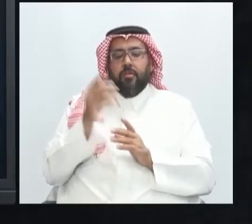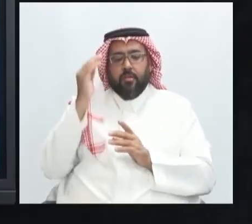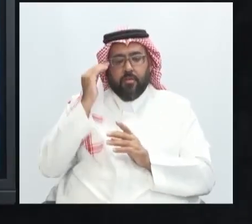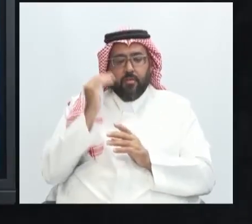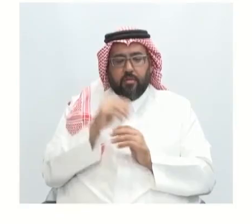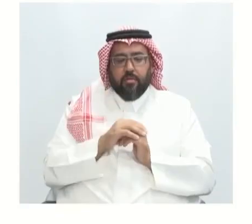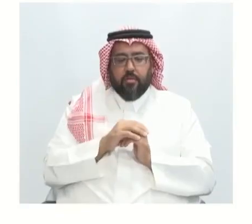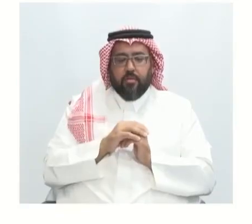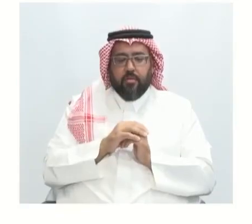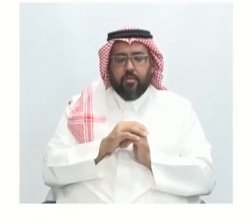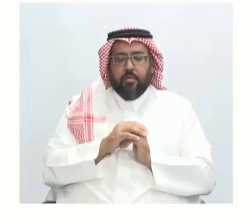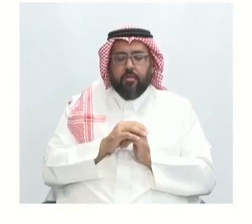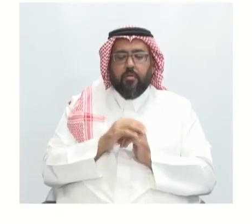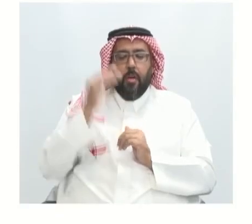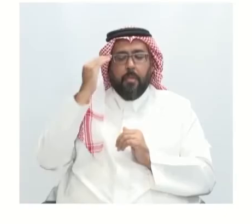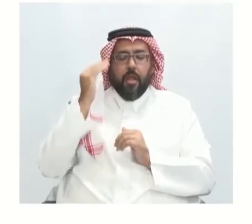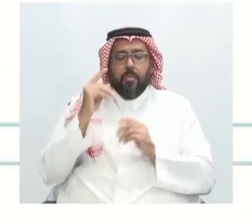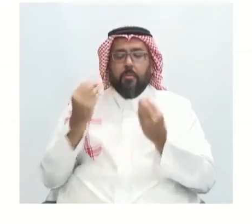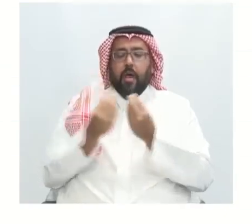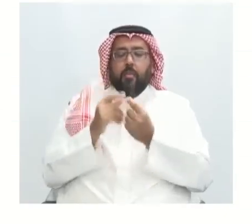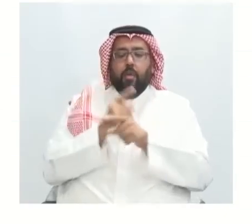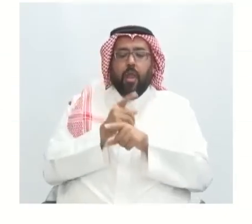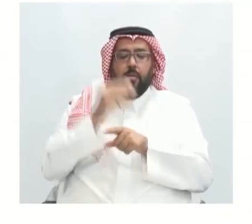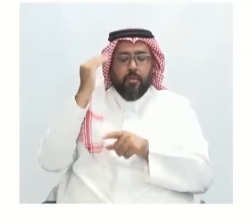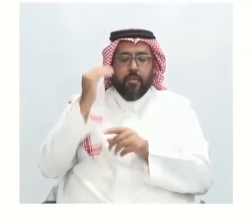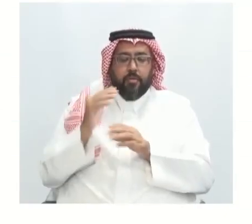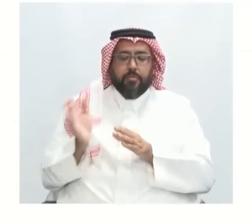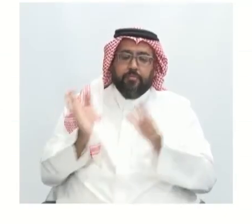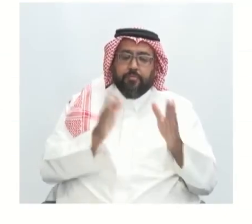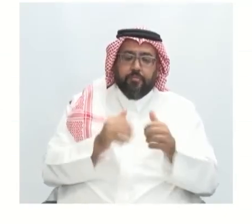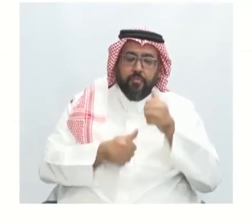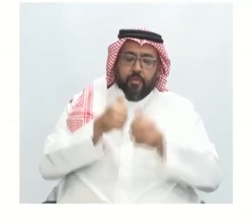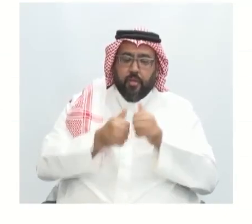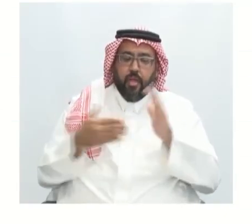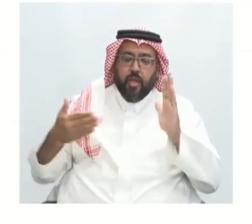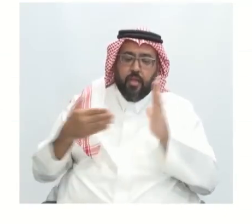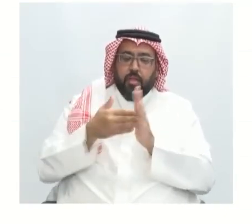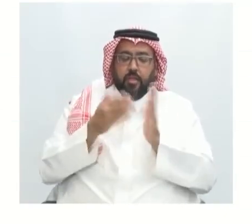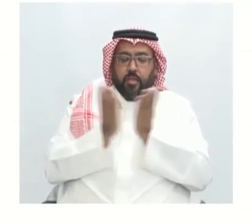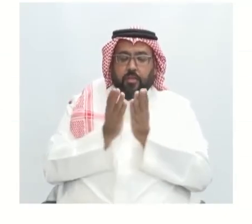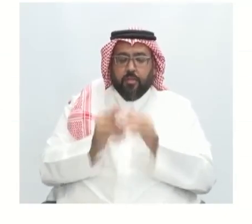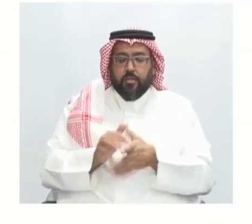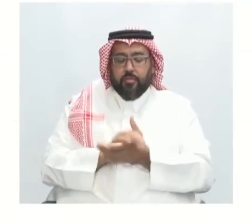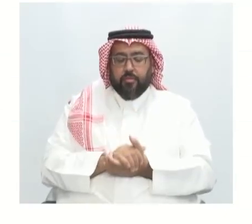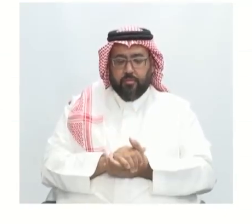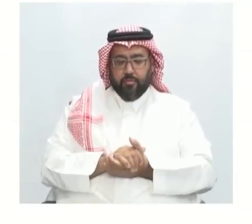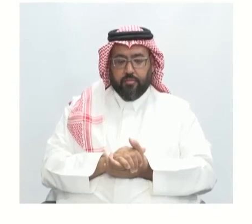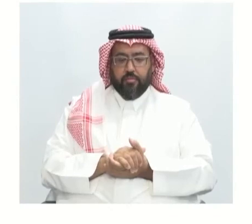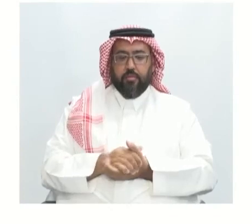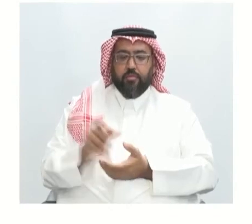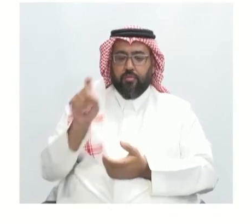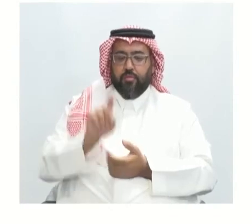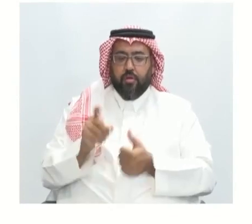مع المعلمات الفاضلات ننتقل الان للتقويم وبه نختم درسنا لهذا اليوم السؤال